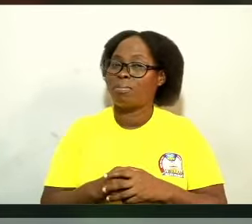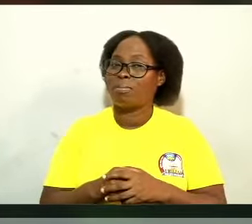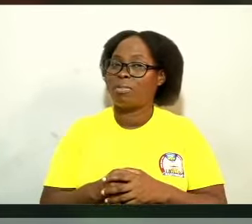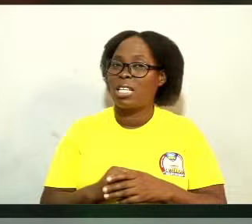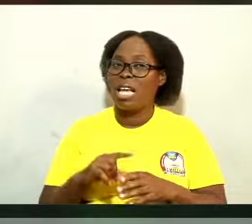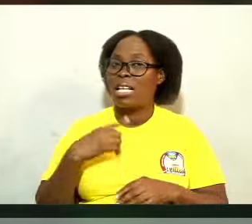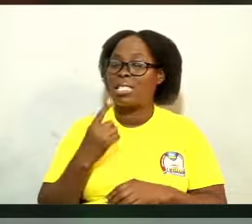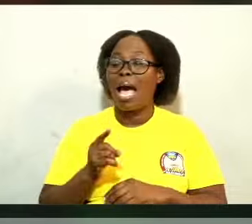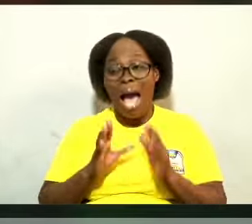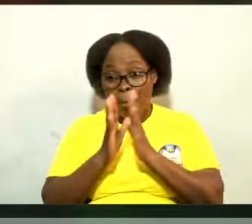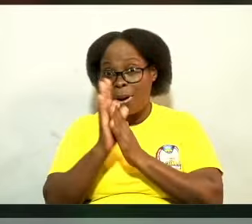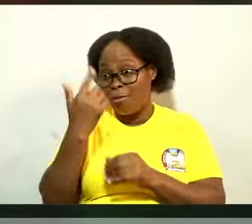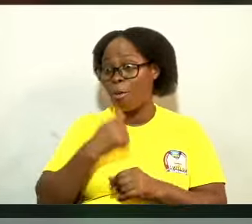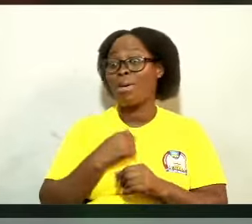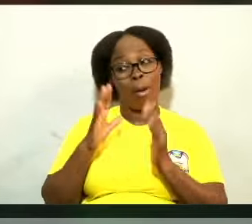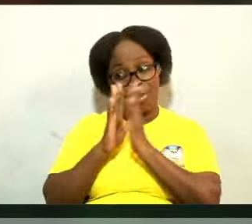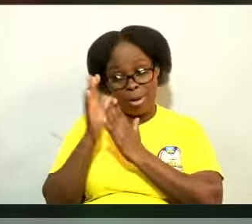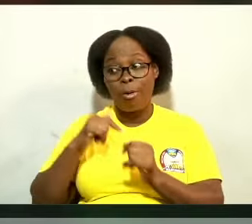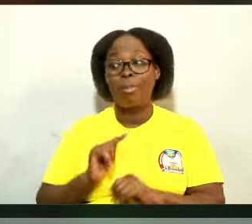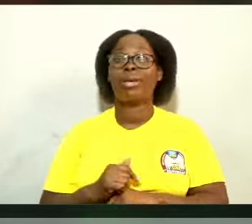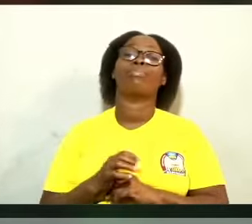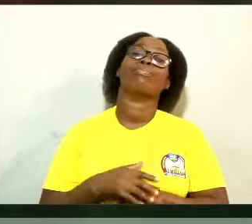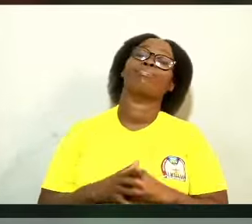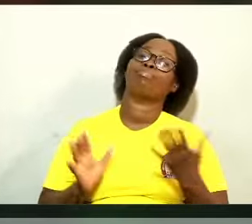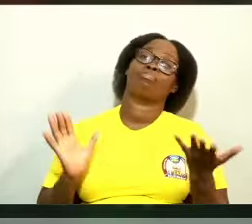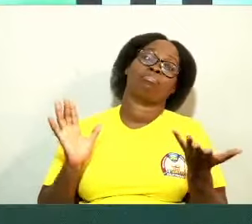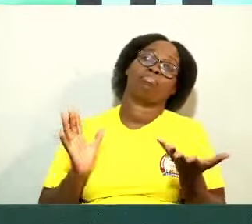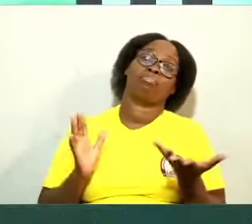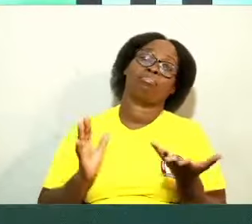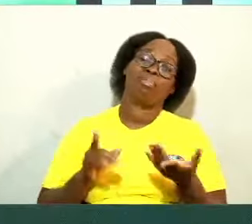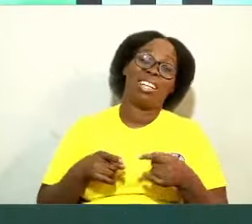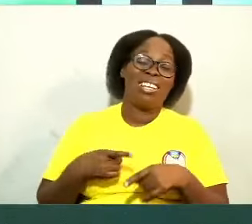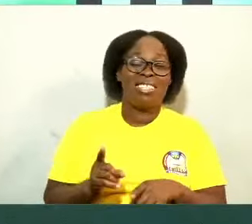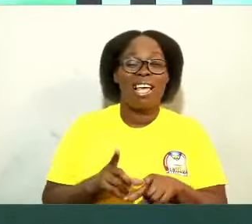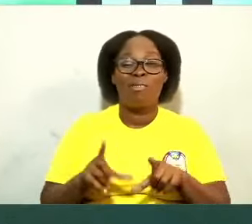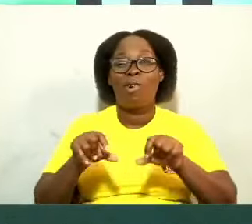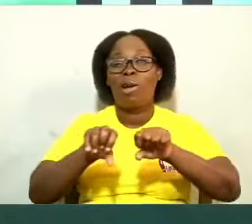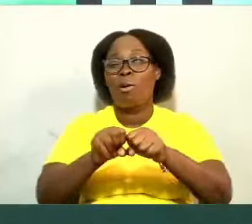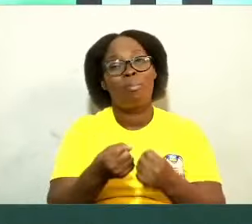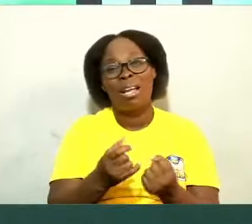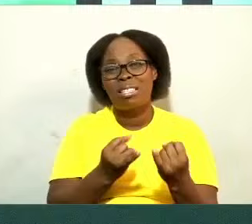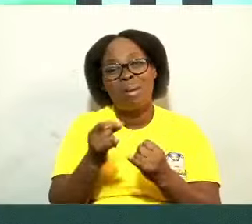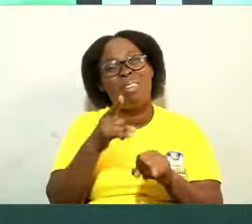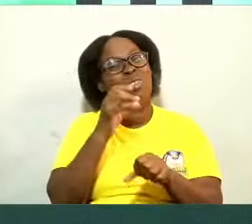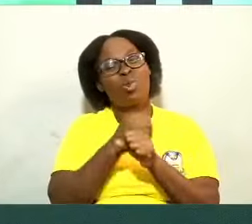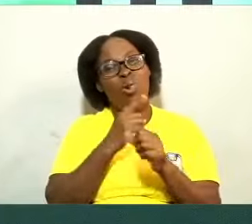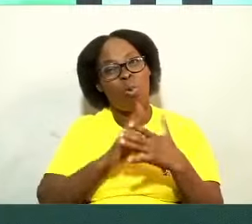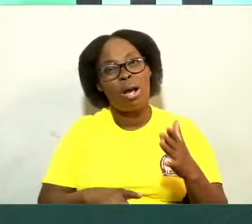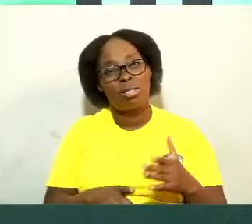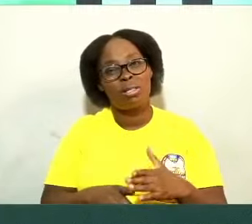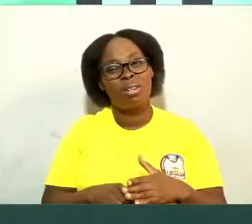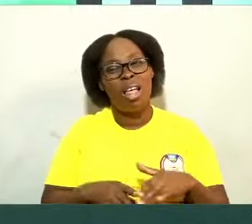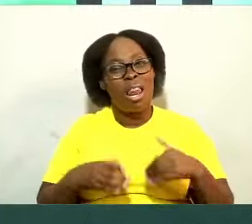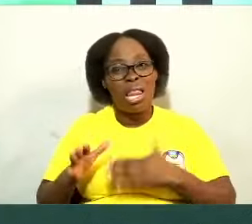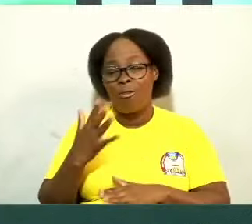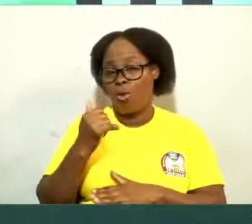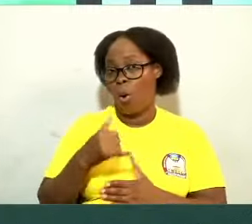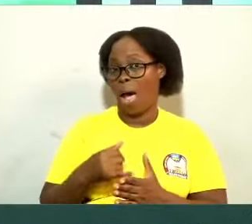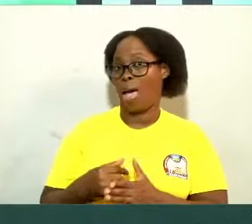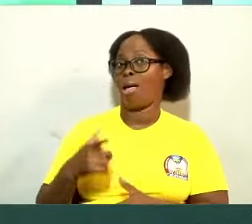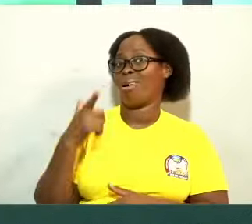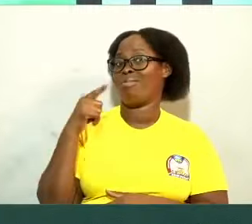Anakuambia bana, uniombee, uniombee huko. Yeye anaendelea kuvunja sabato. Una cha kumfanya? Maana amri hii